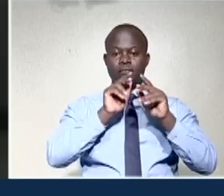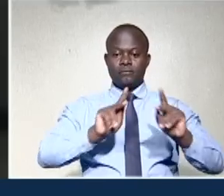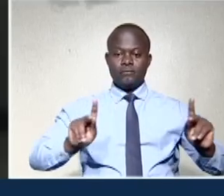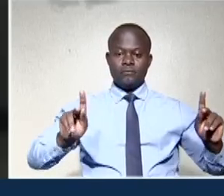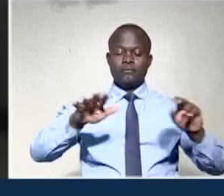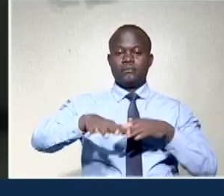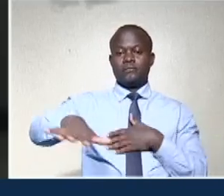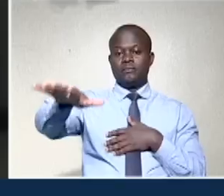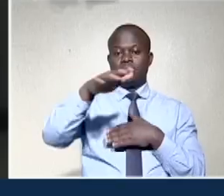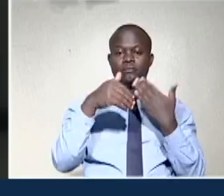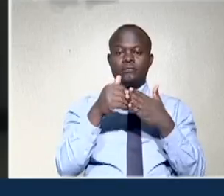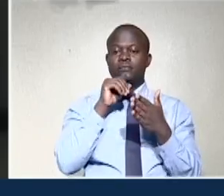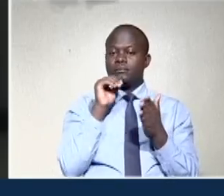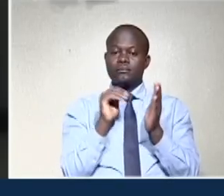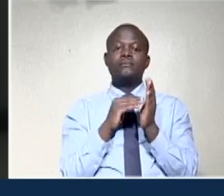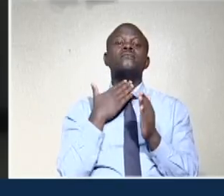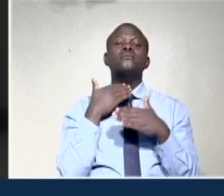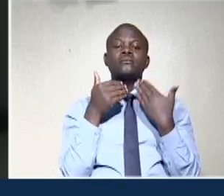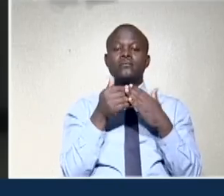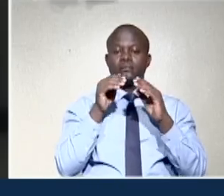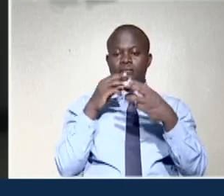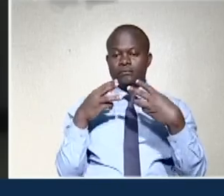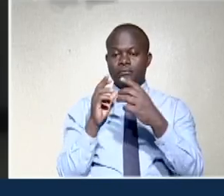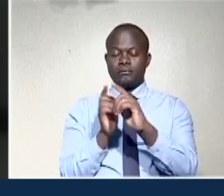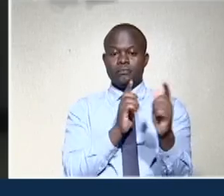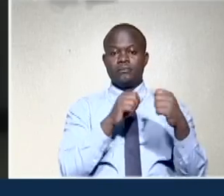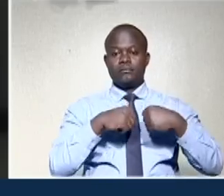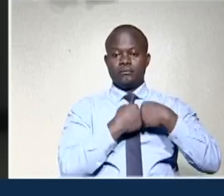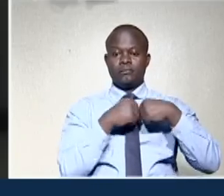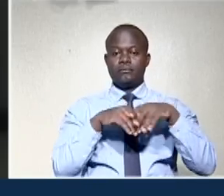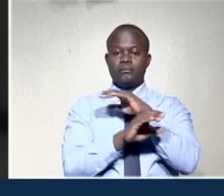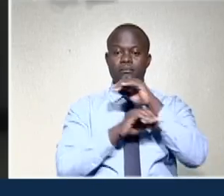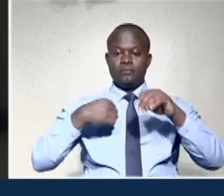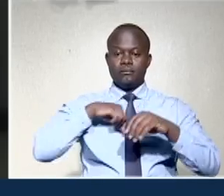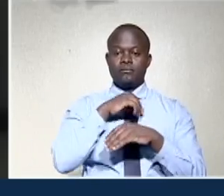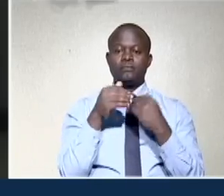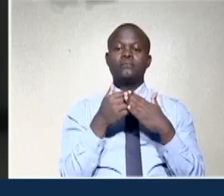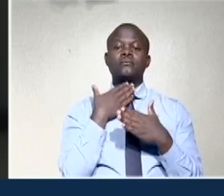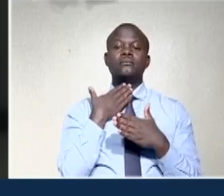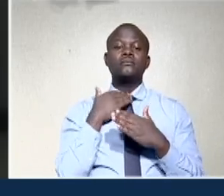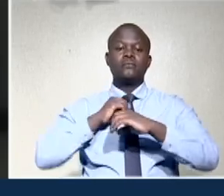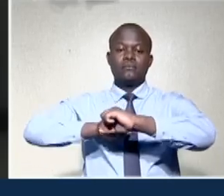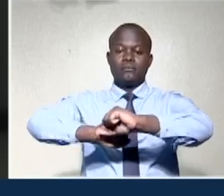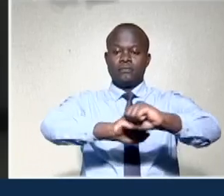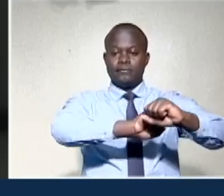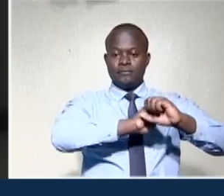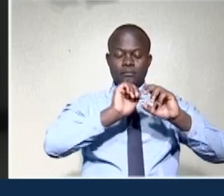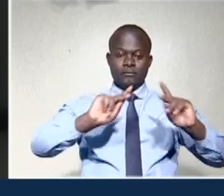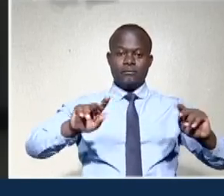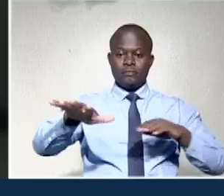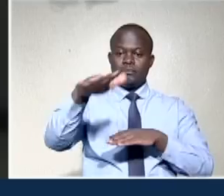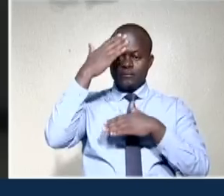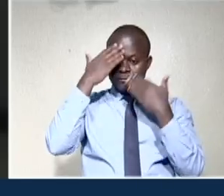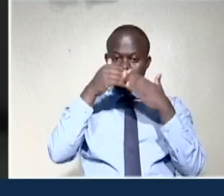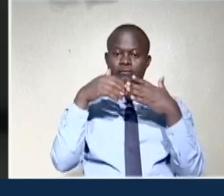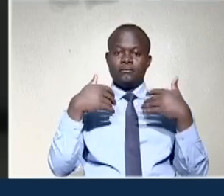karere dutuyemo. Ntabwo kandi twifuza intambara cyangwa amakimbirane mu gihugu cyacu, ahubwo ariko turashaka kubungabunga amahoro muri Hongiriya kuko